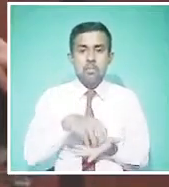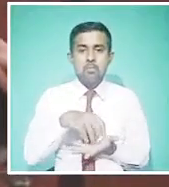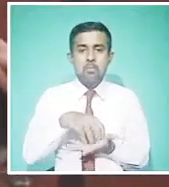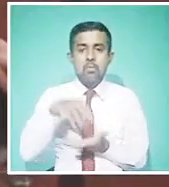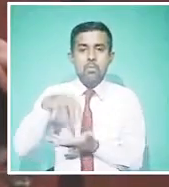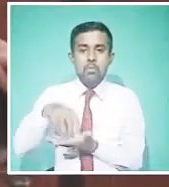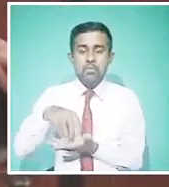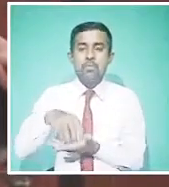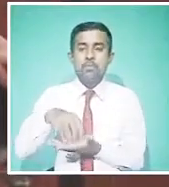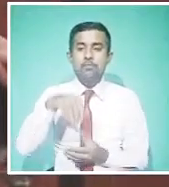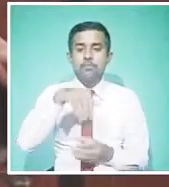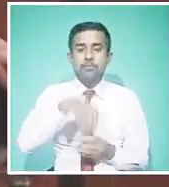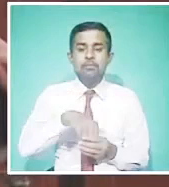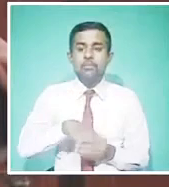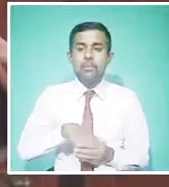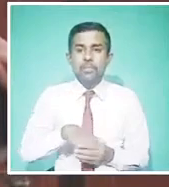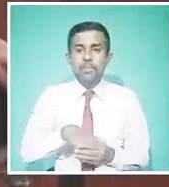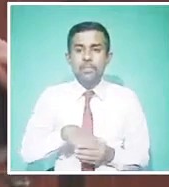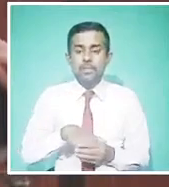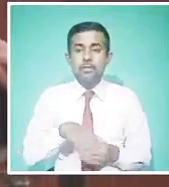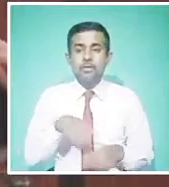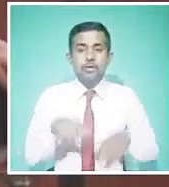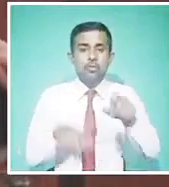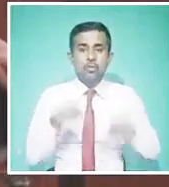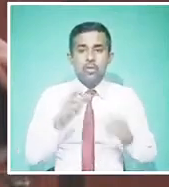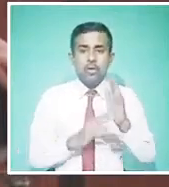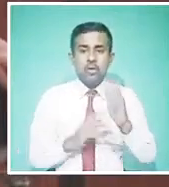மக்கள் பிரதிநிதிகளினுடைய விருப்பத்துக்கு மாறாக,